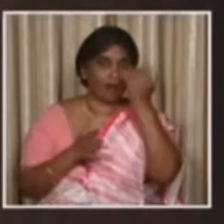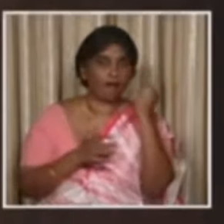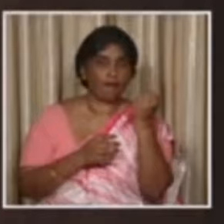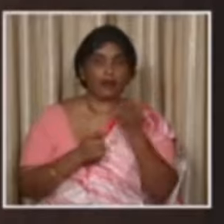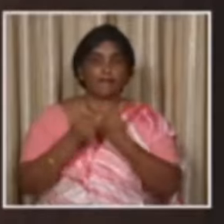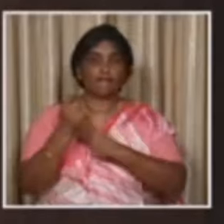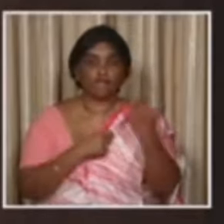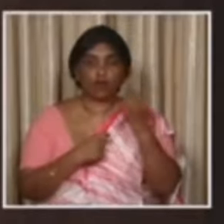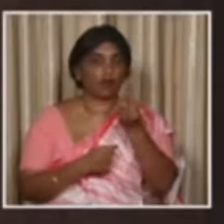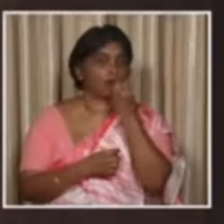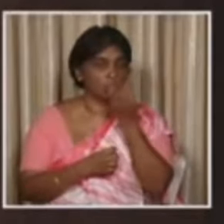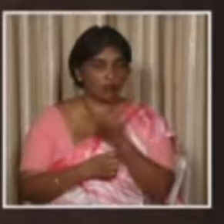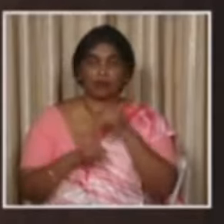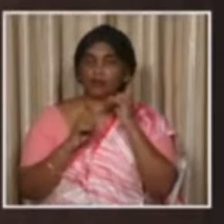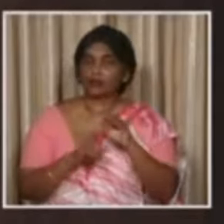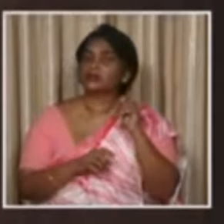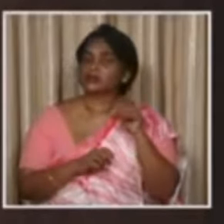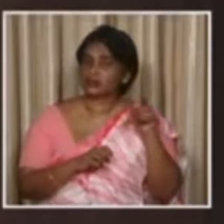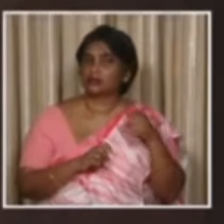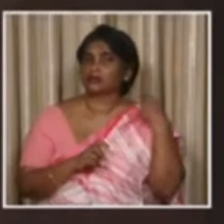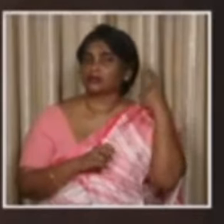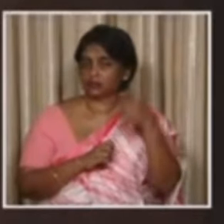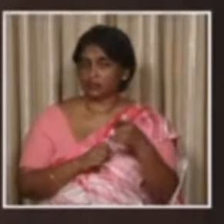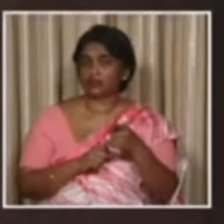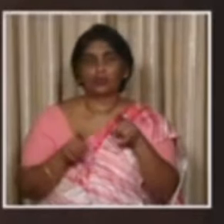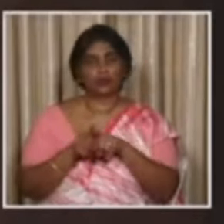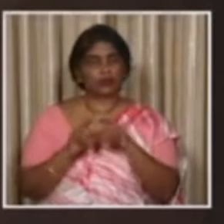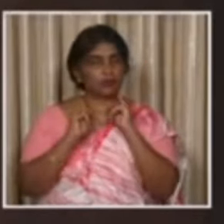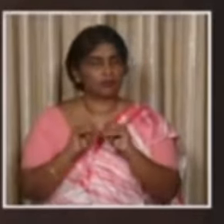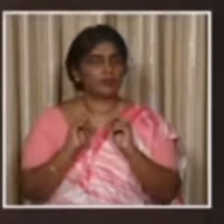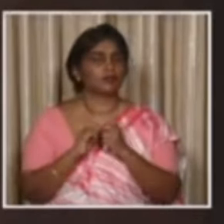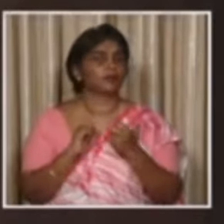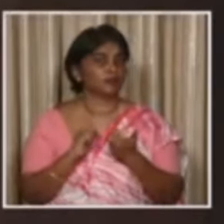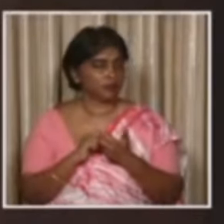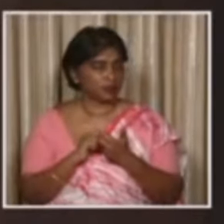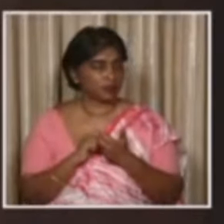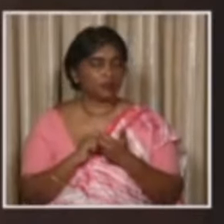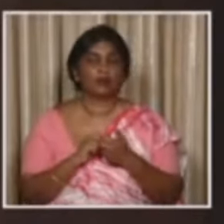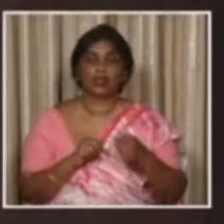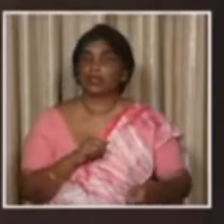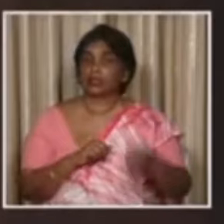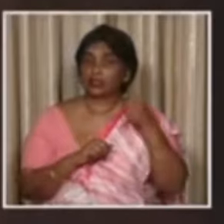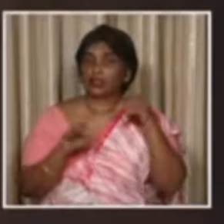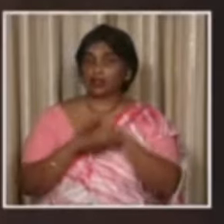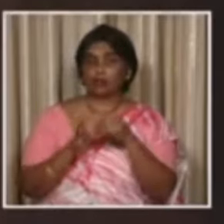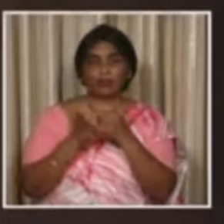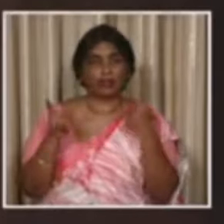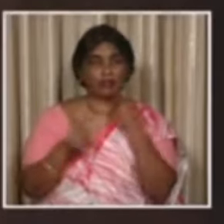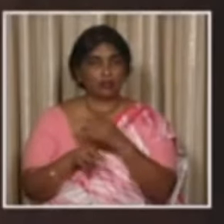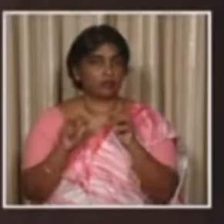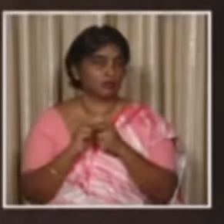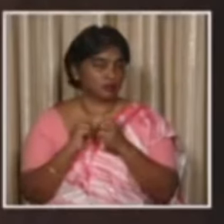හැටි. එයාට සමහර දම්වල ගියාම සිද්ධ වෙන අඩන්තේට්ටම්. ත්‍රිවිල් ඇතුලේ උඹ දූෂණය කරන්න හදන